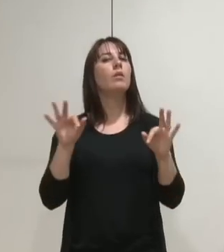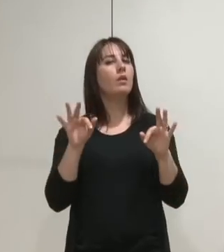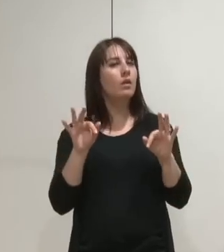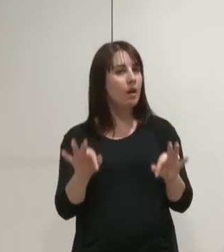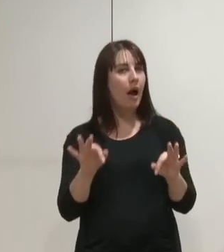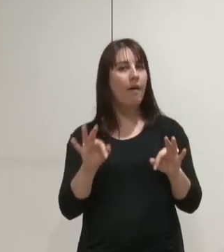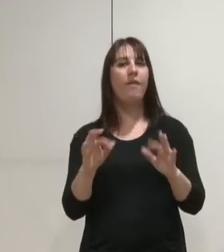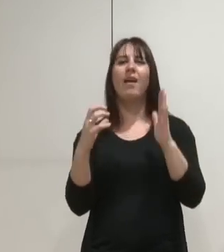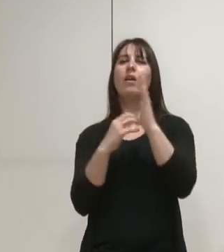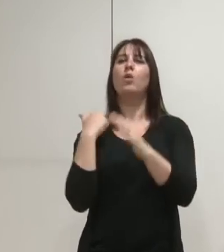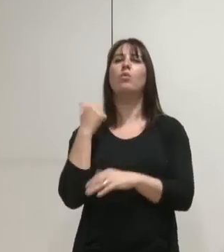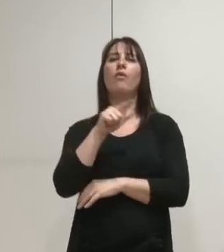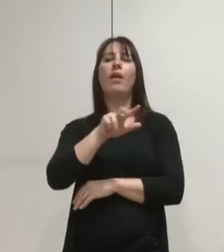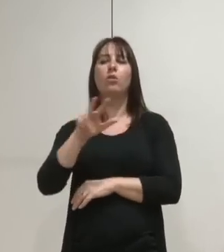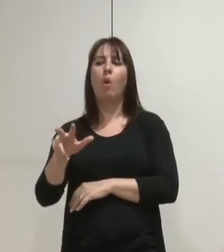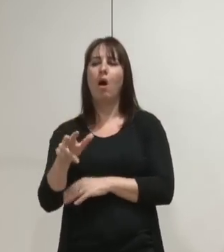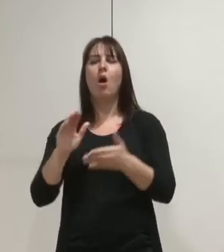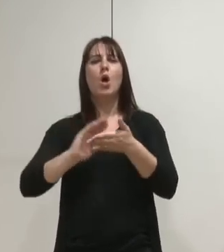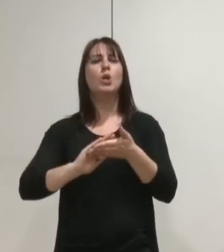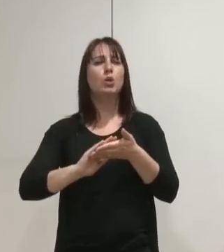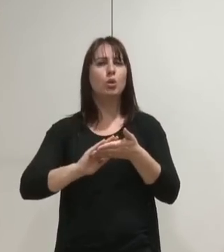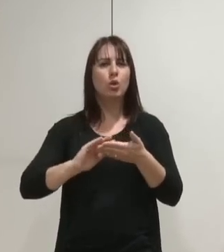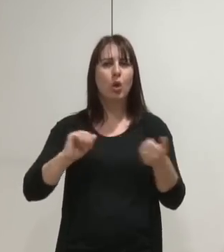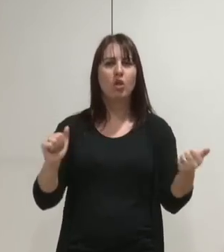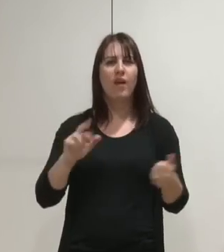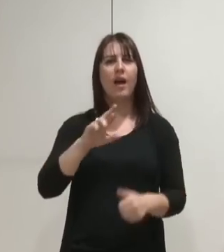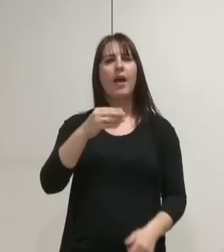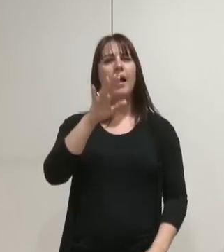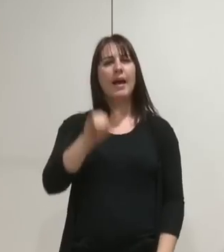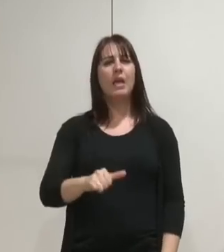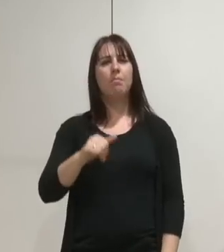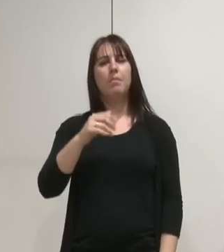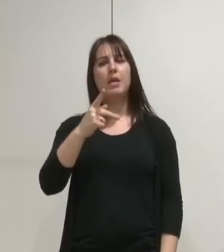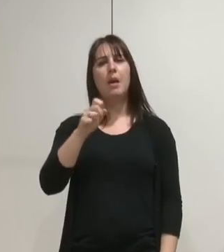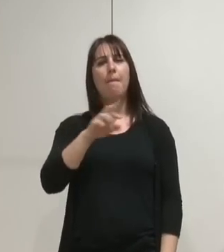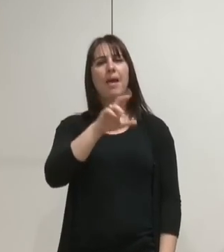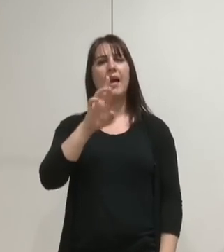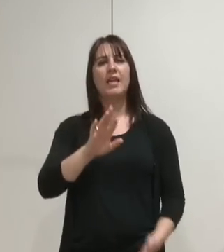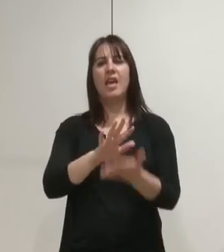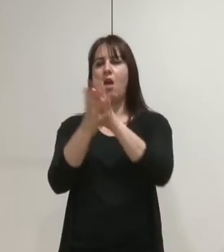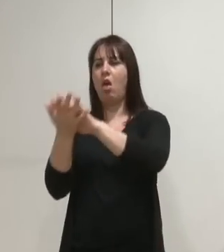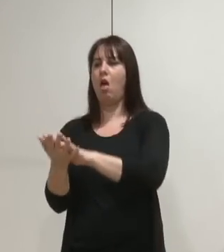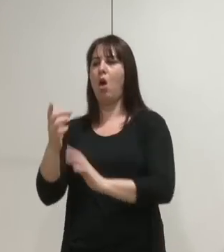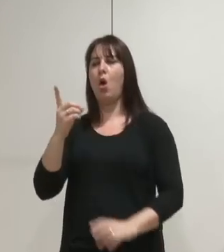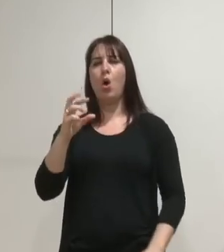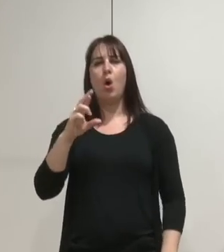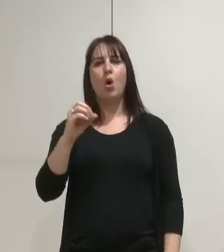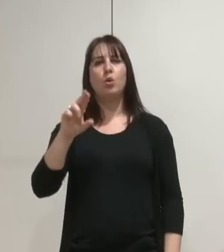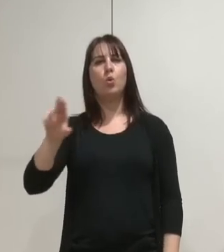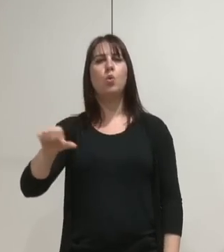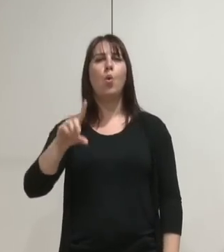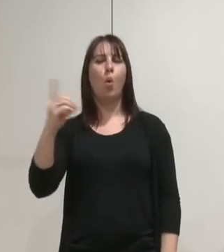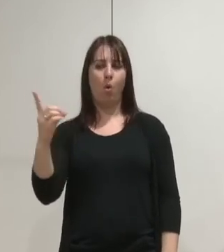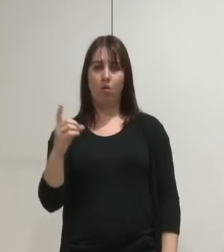délibération 23 le transfert de Rémi Perrier sur Drau moi je suis désolé mais d'abord vous ne